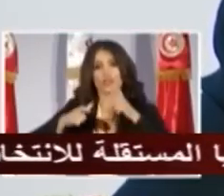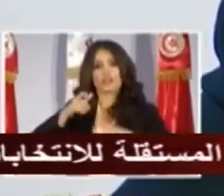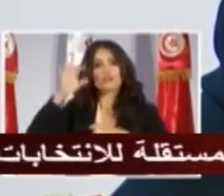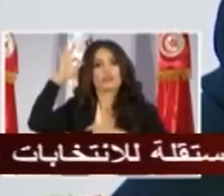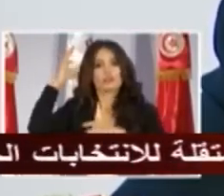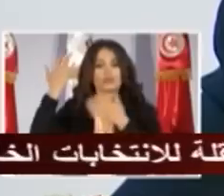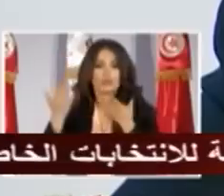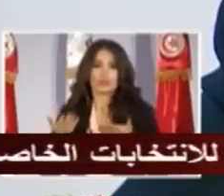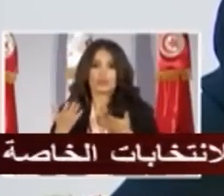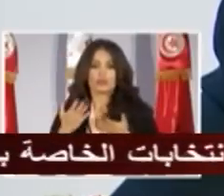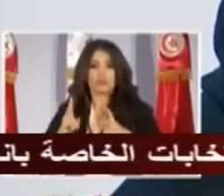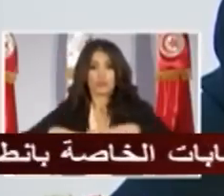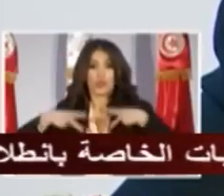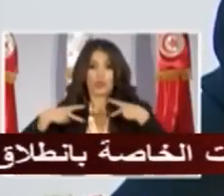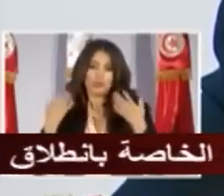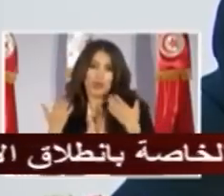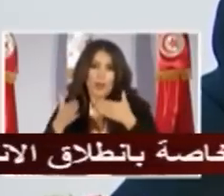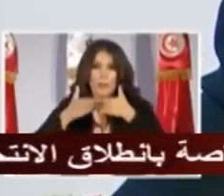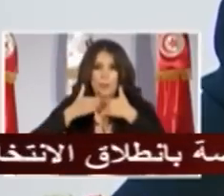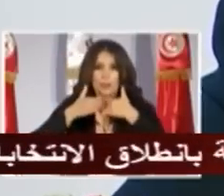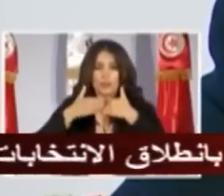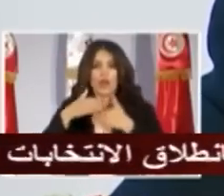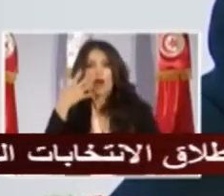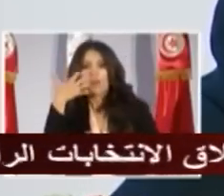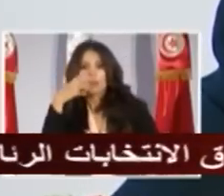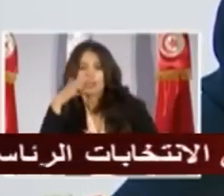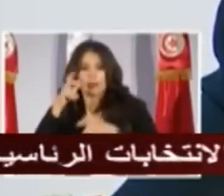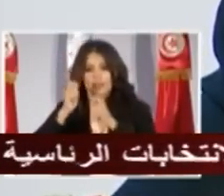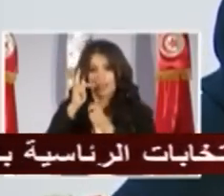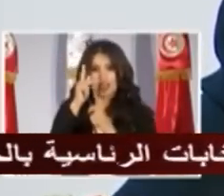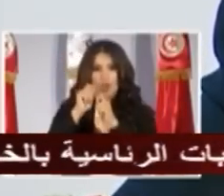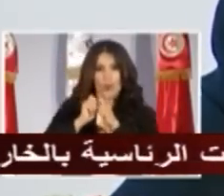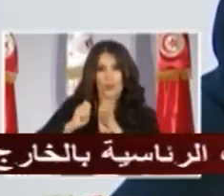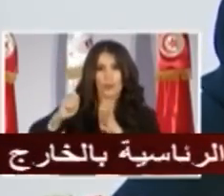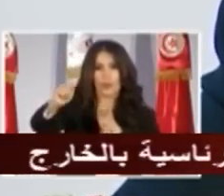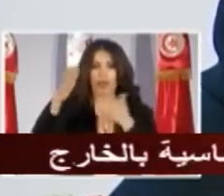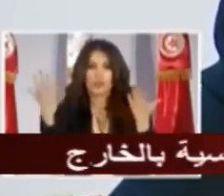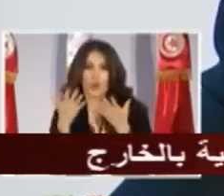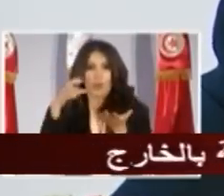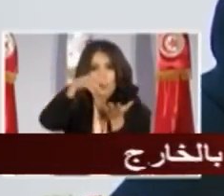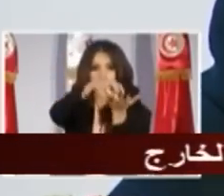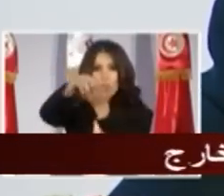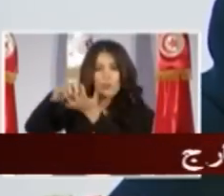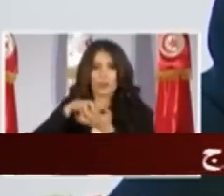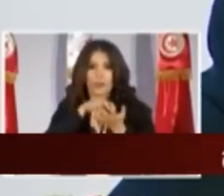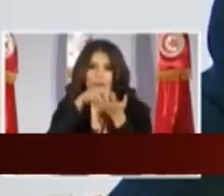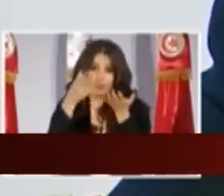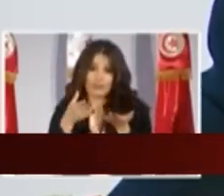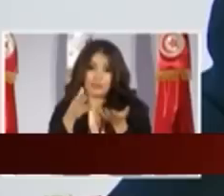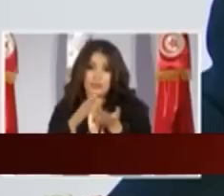على بعد قرابه قرابه خمس مائه كيلومتر على المناطق هذه